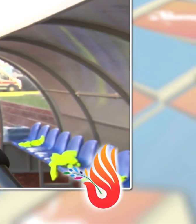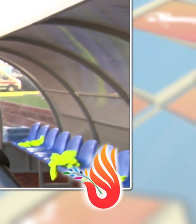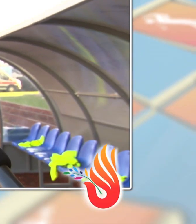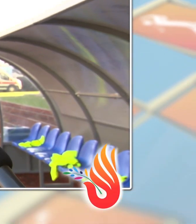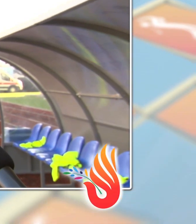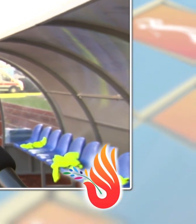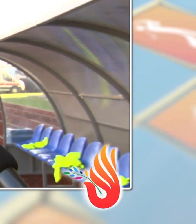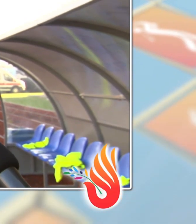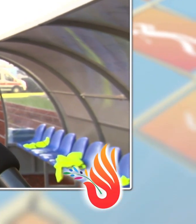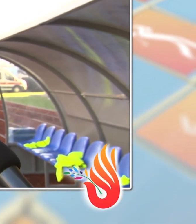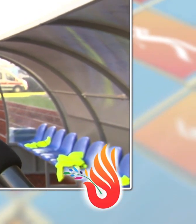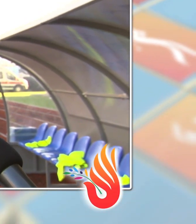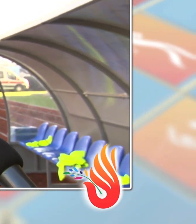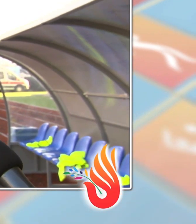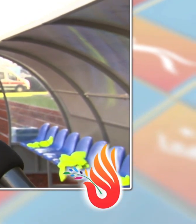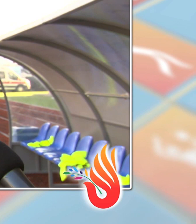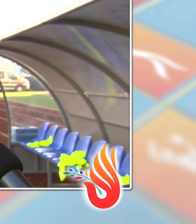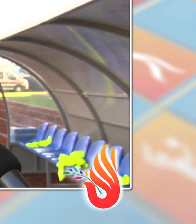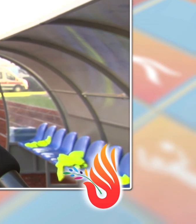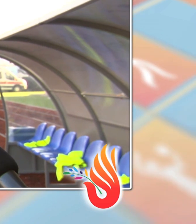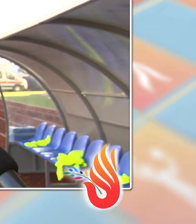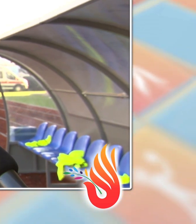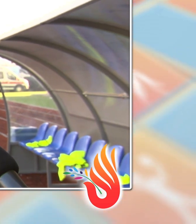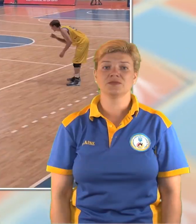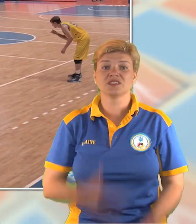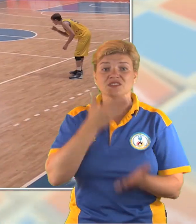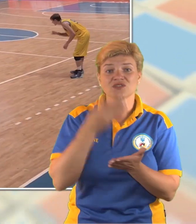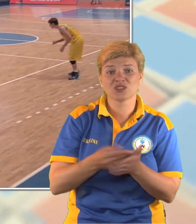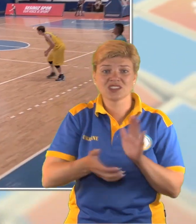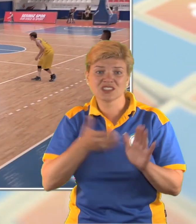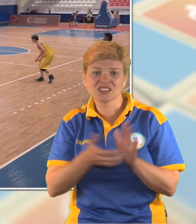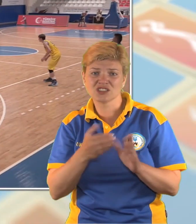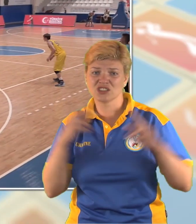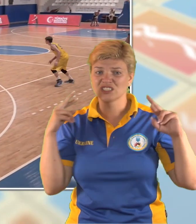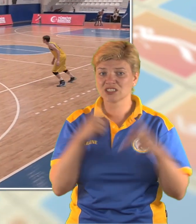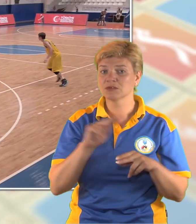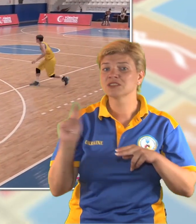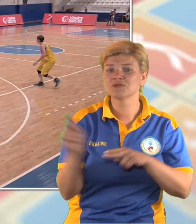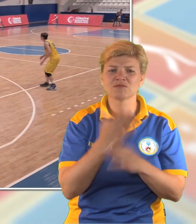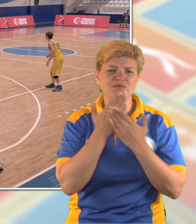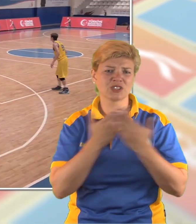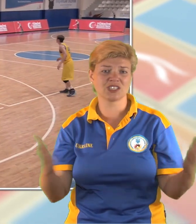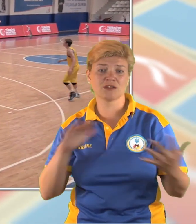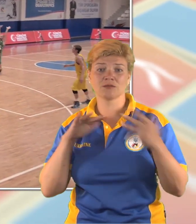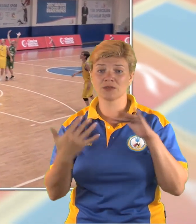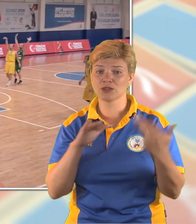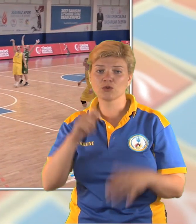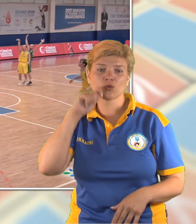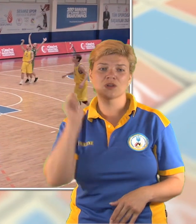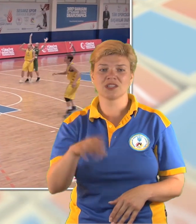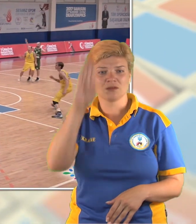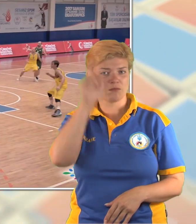который пропустили, тоже, в принципе, ошибка, которая повлияла. Свої помилки змогли виправити під самий кінець